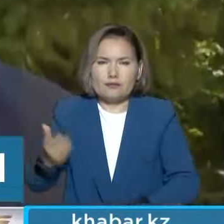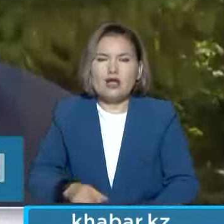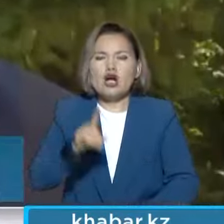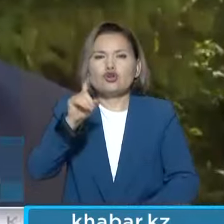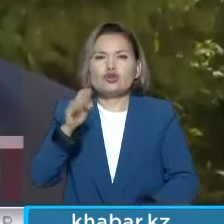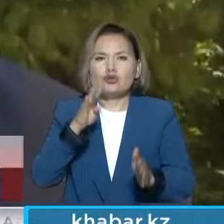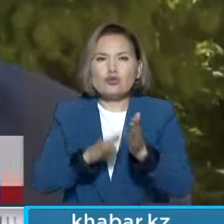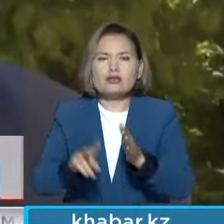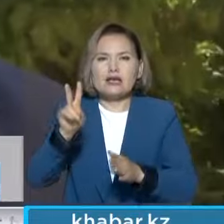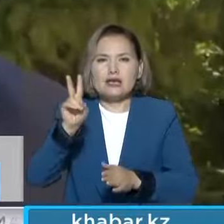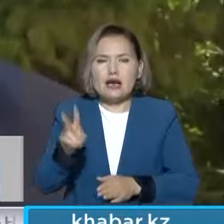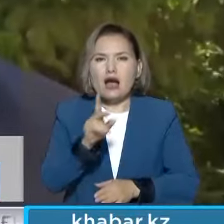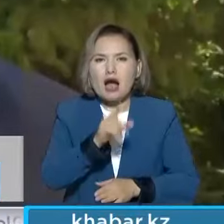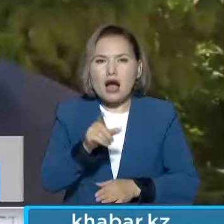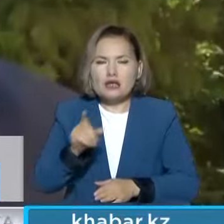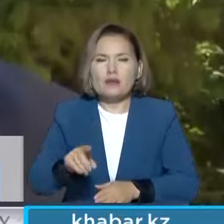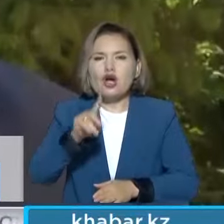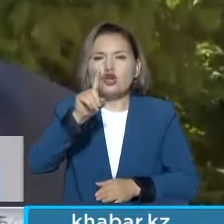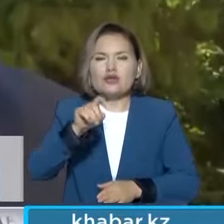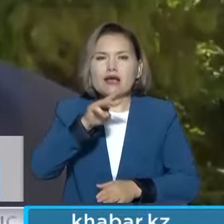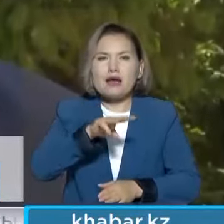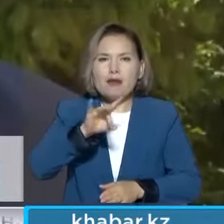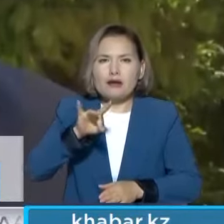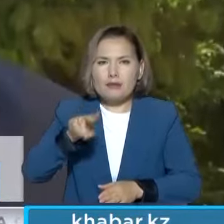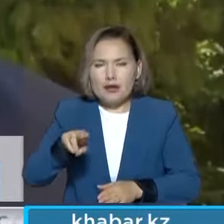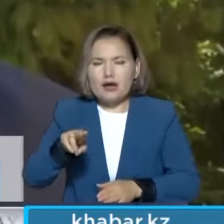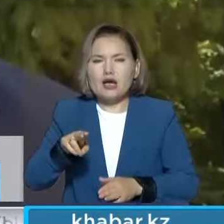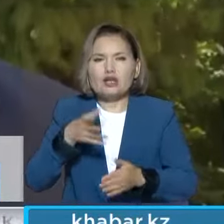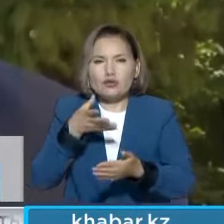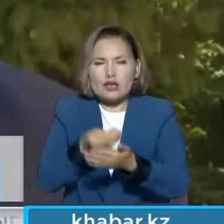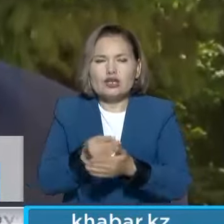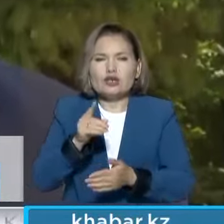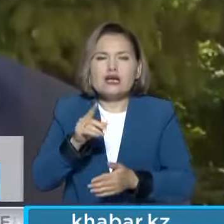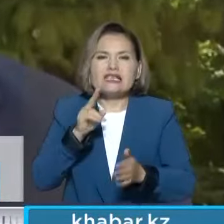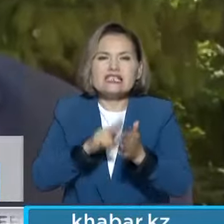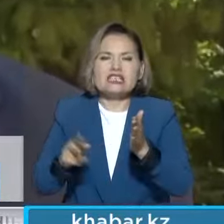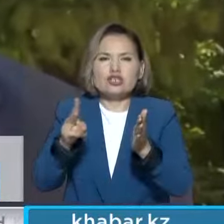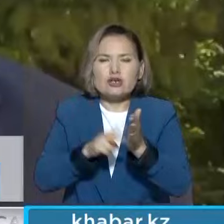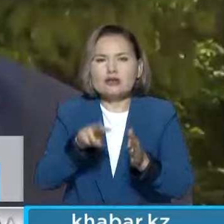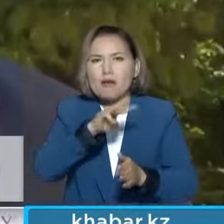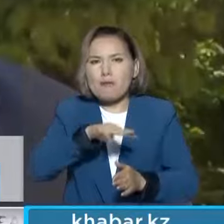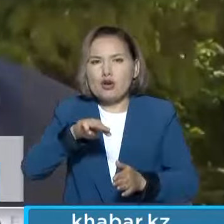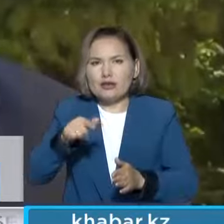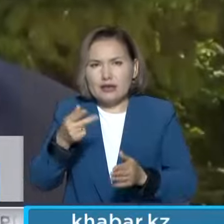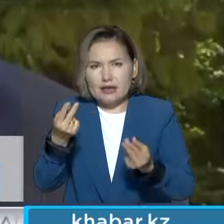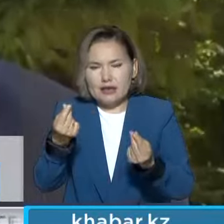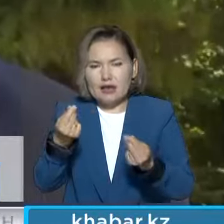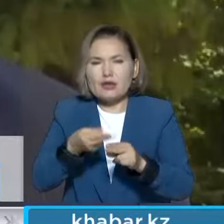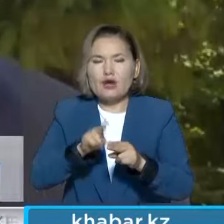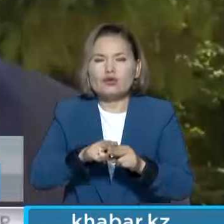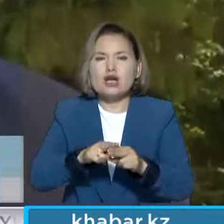192 адамға 100 МРП-сін біз төледік. Ол 87 миллион теңге. Ал енді қазір